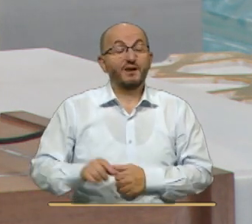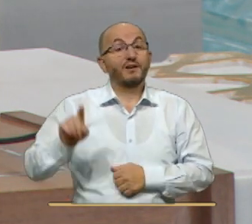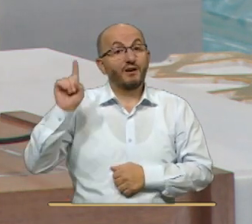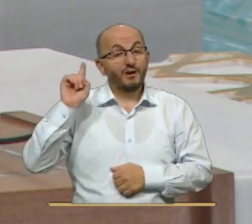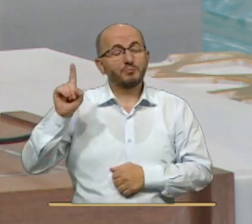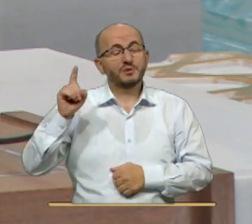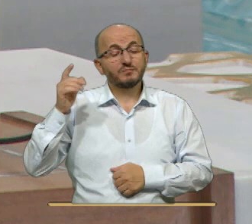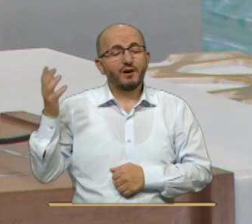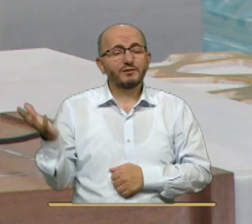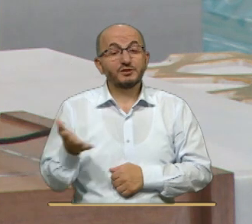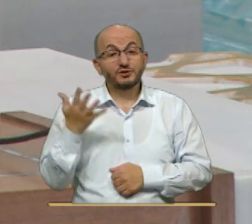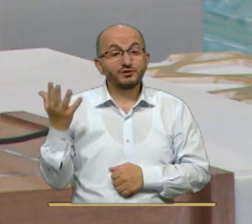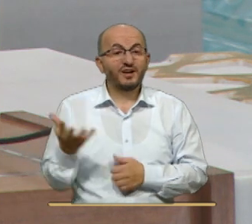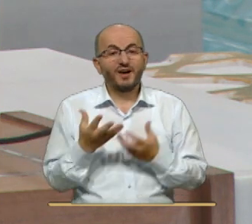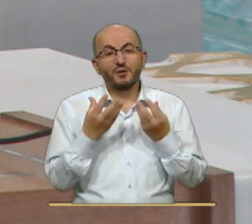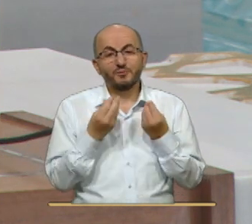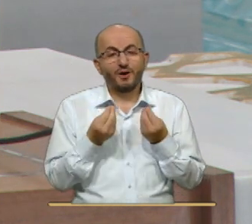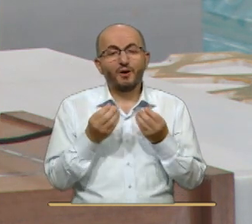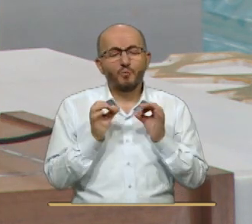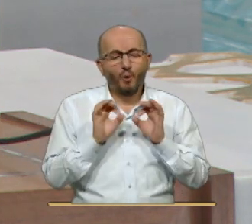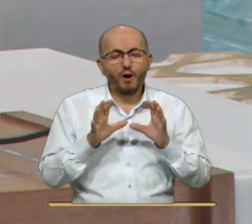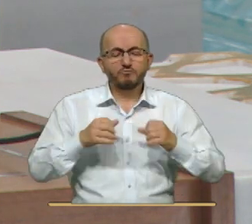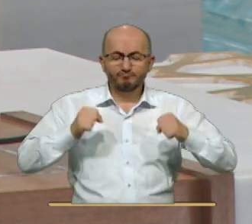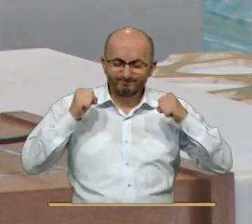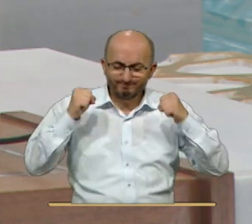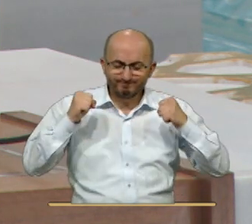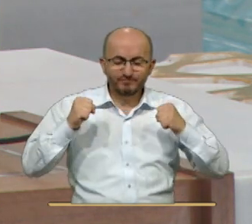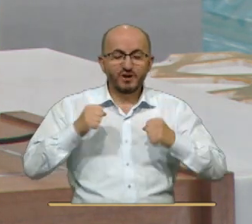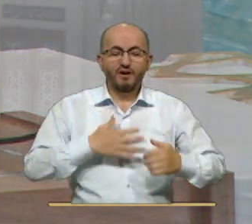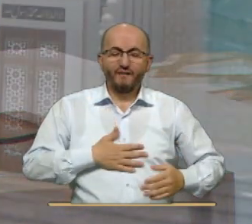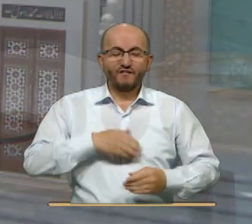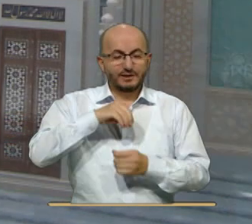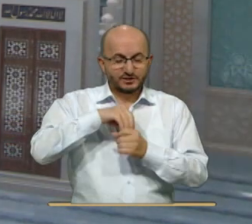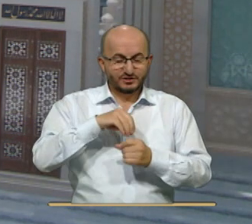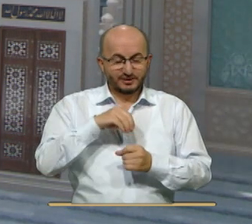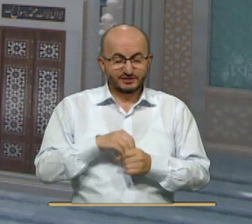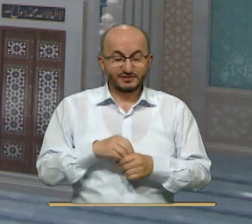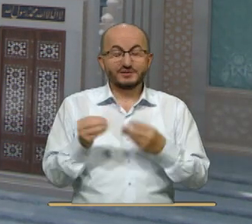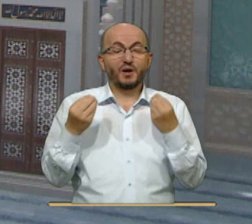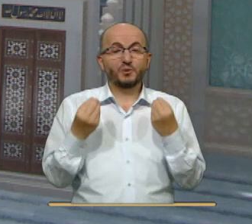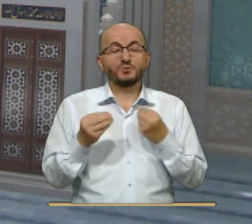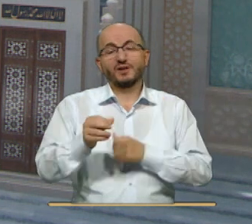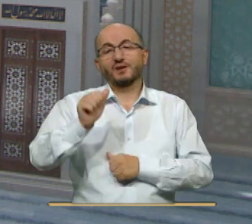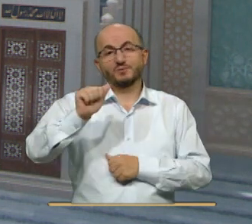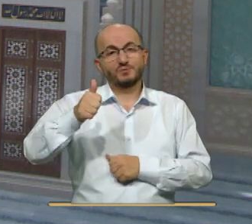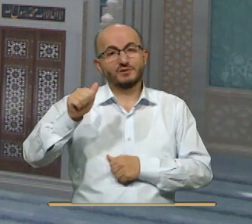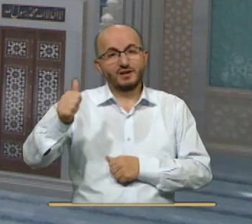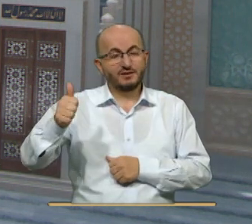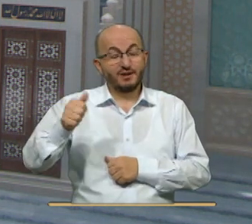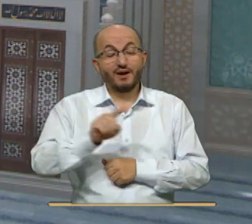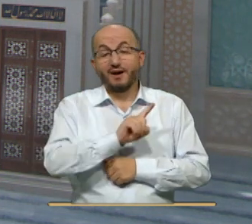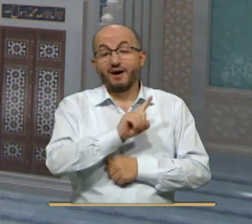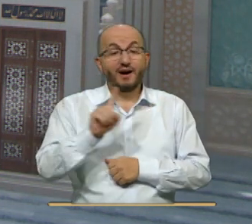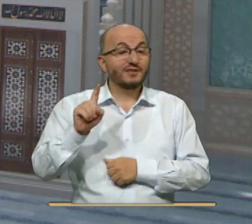Rabbim daha nice böyle sağlık, afiyet içerisinde güzel günlere,